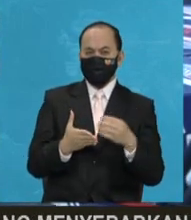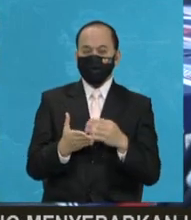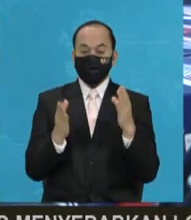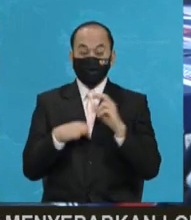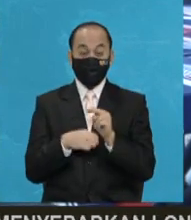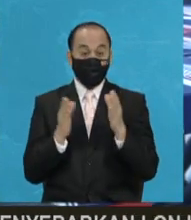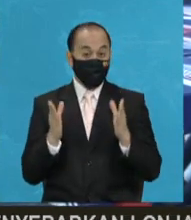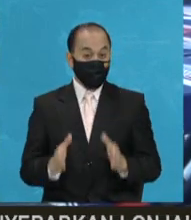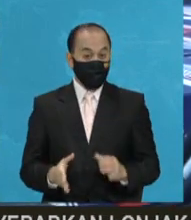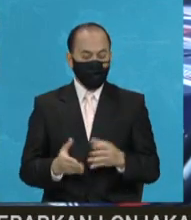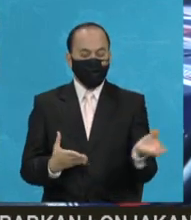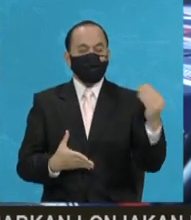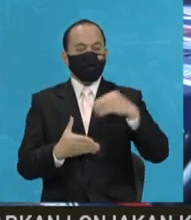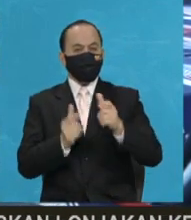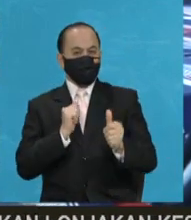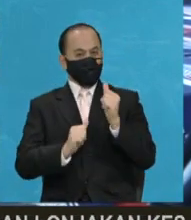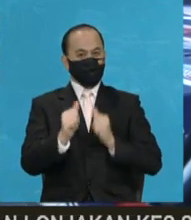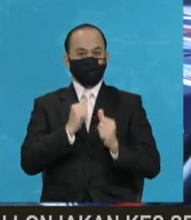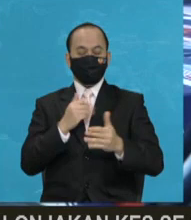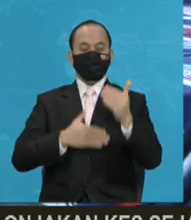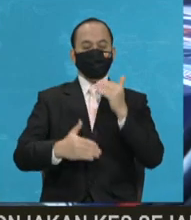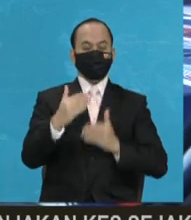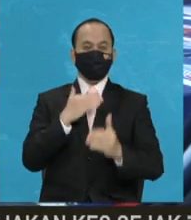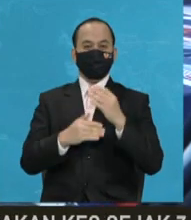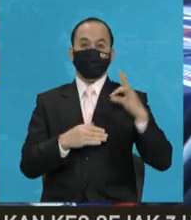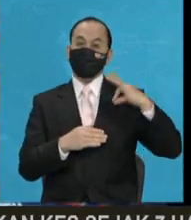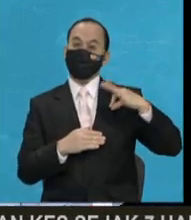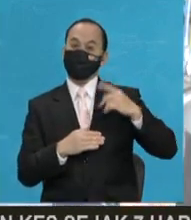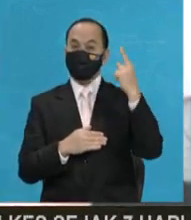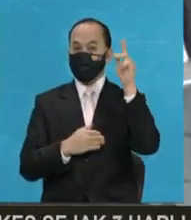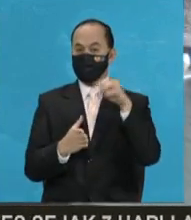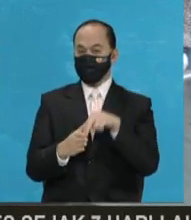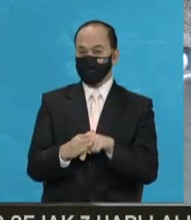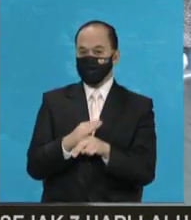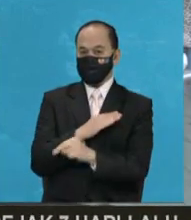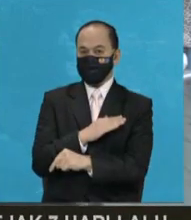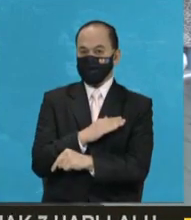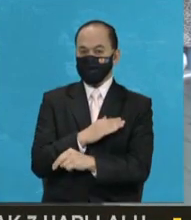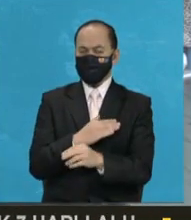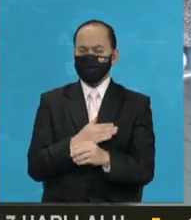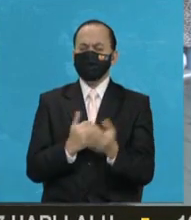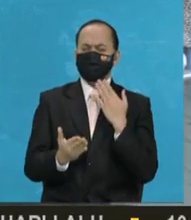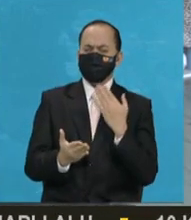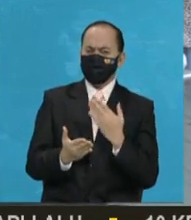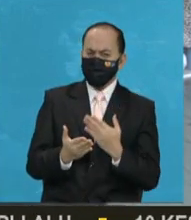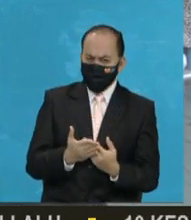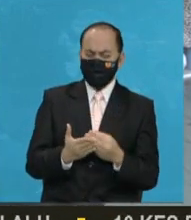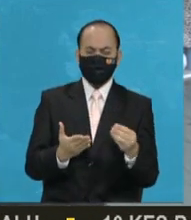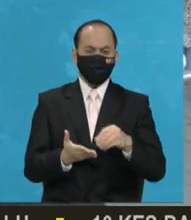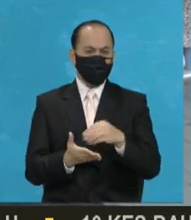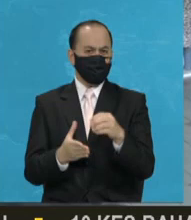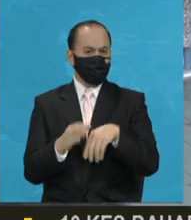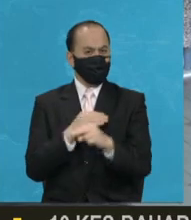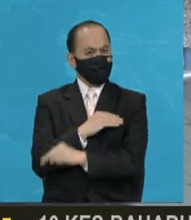di negara ini dapat berbalik sebelum lebih punya profit atau untuk negaralah usai jumlah belanja di negeri sendiri gini